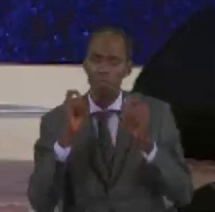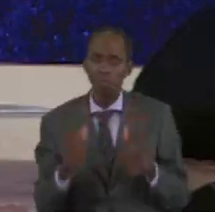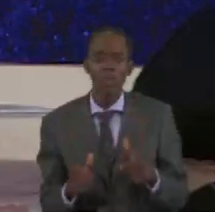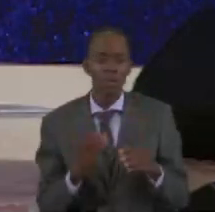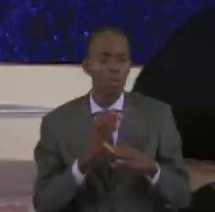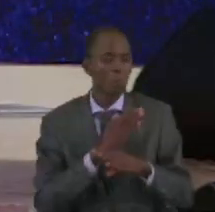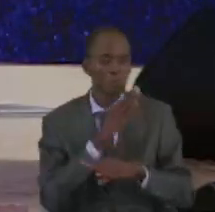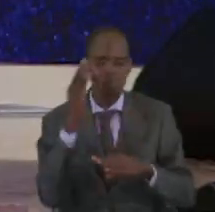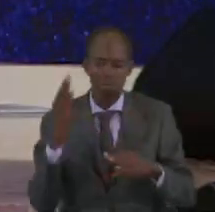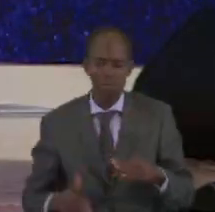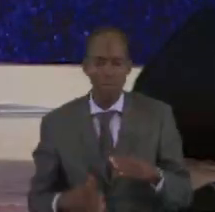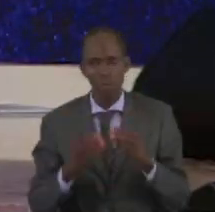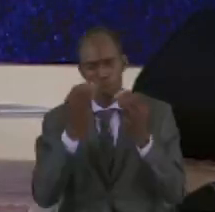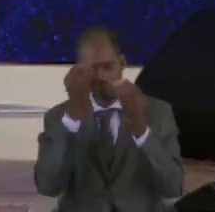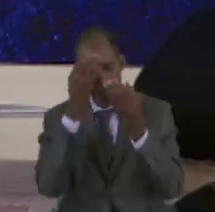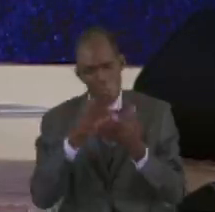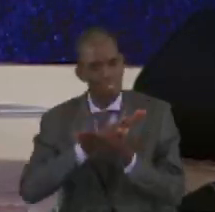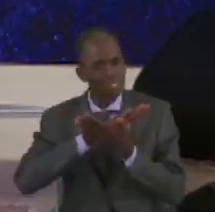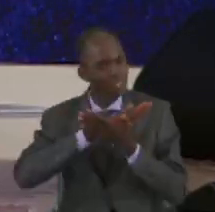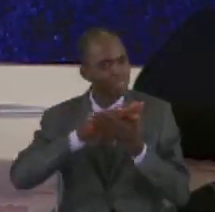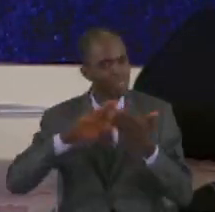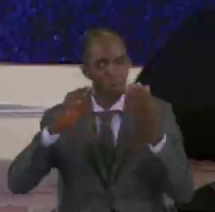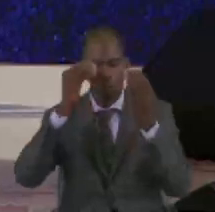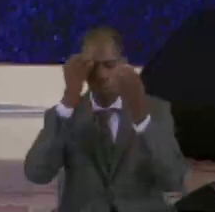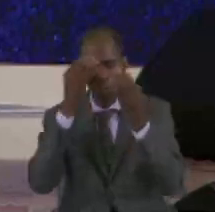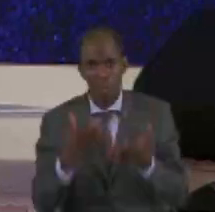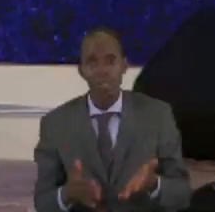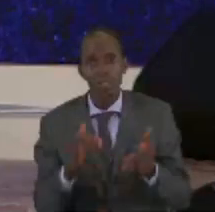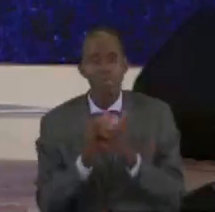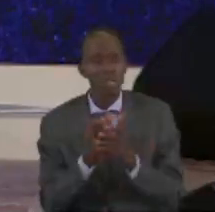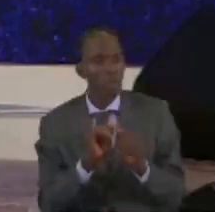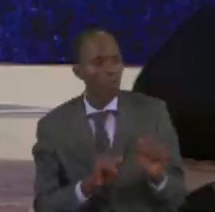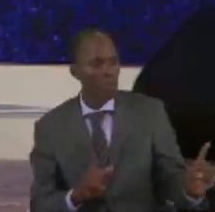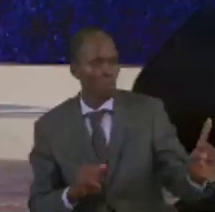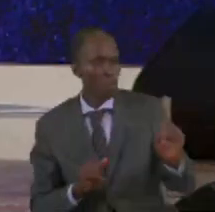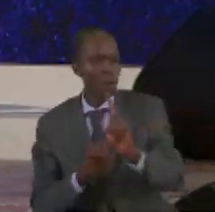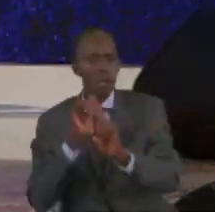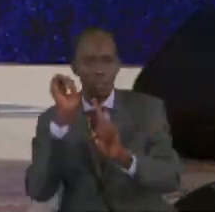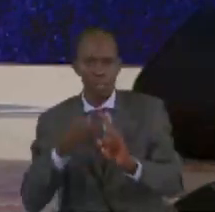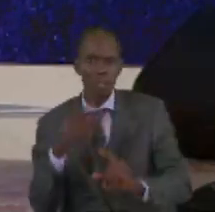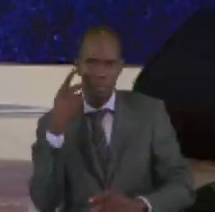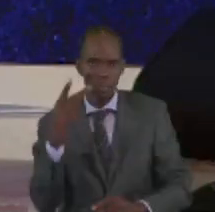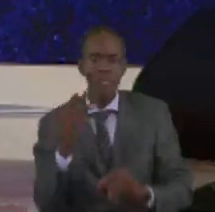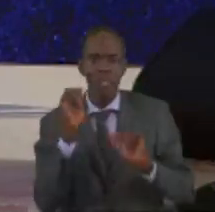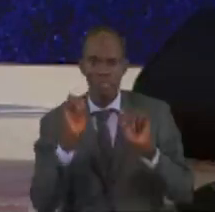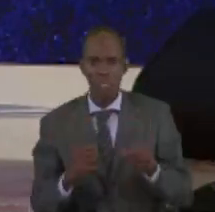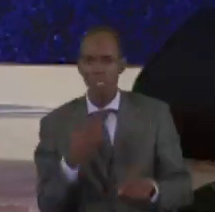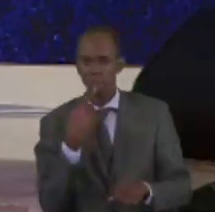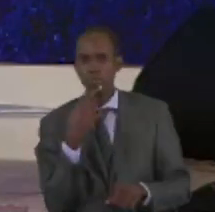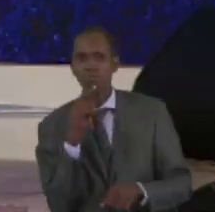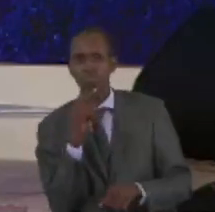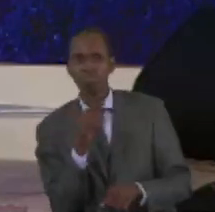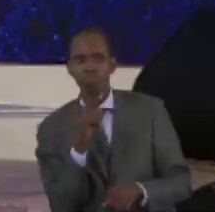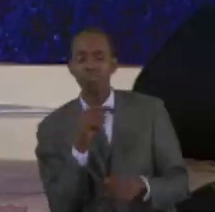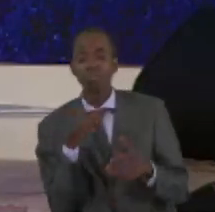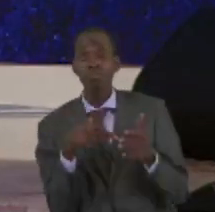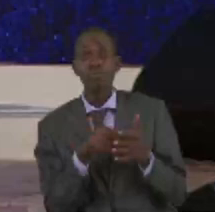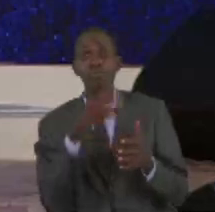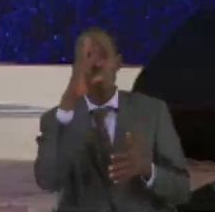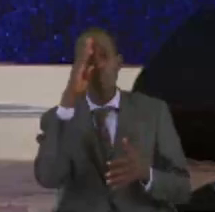une obéissance explicite, une obéissance claire et nette, que tout le monde pourrait le voir. On peut dire